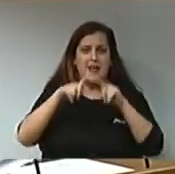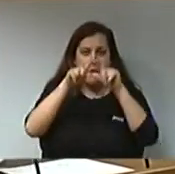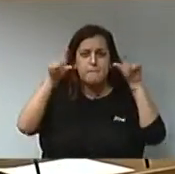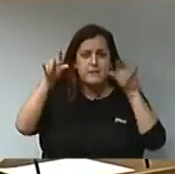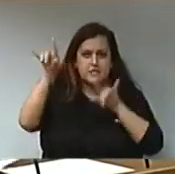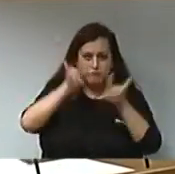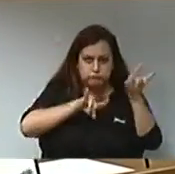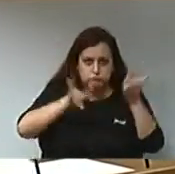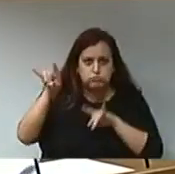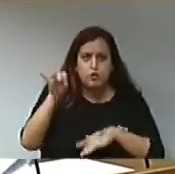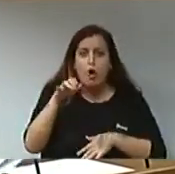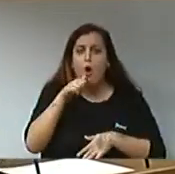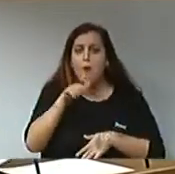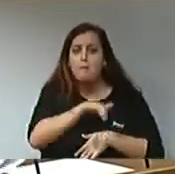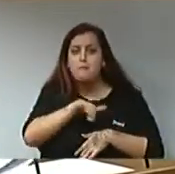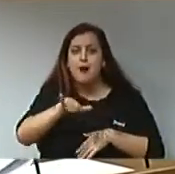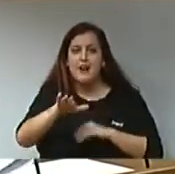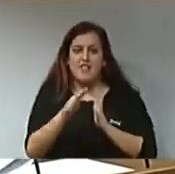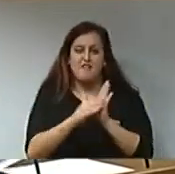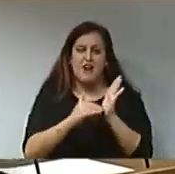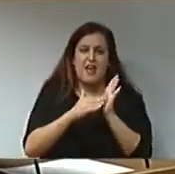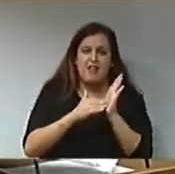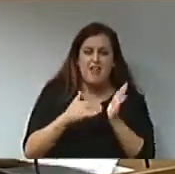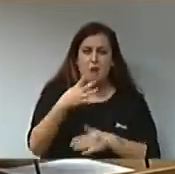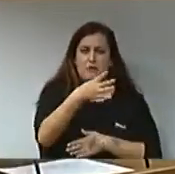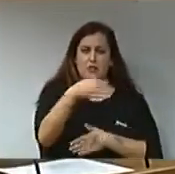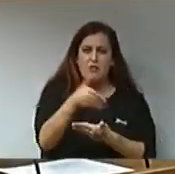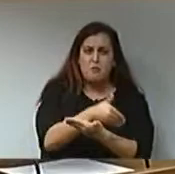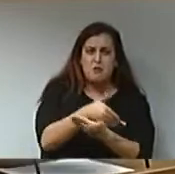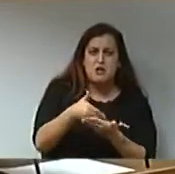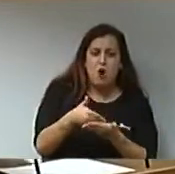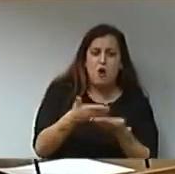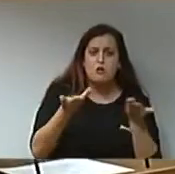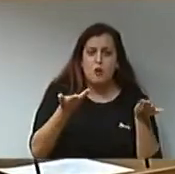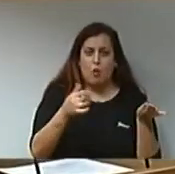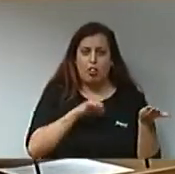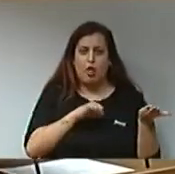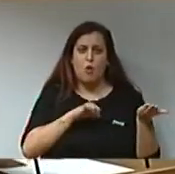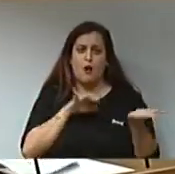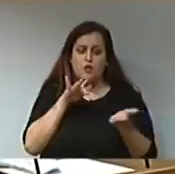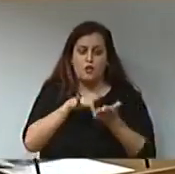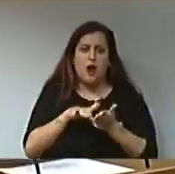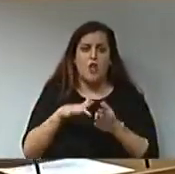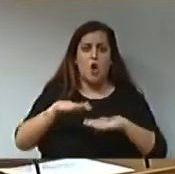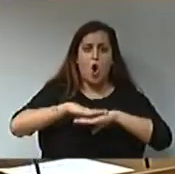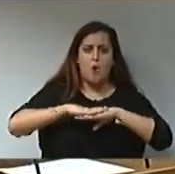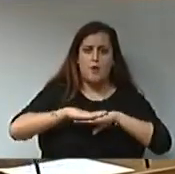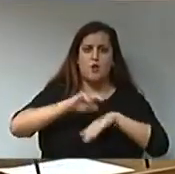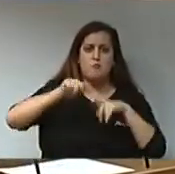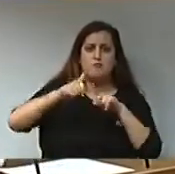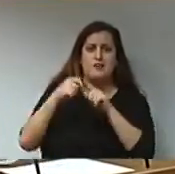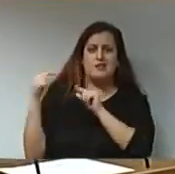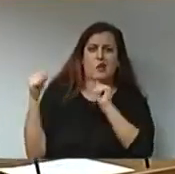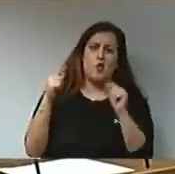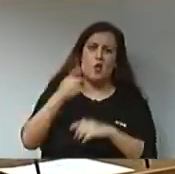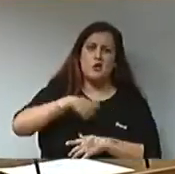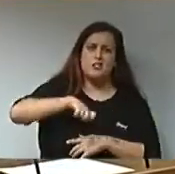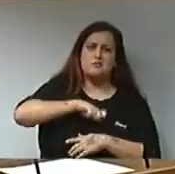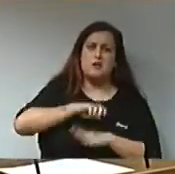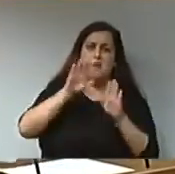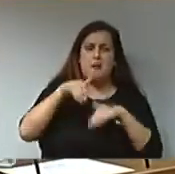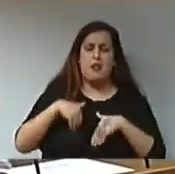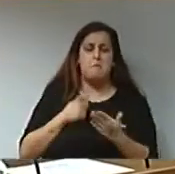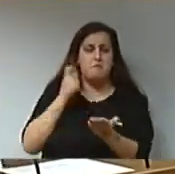o la Marina de València, que tenia un deute de 400 milions i que va tenir que arribar el govern, negociar el govern d'Espanya per a que aquests 400 milions se